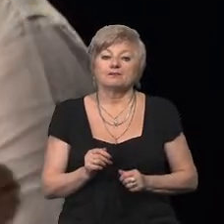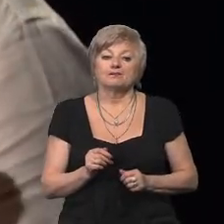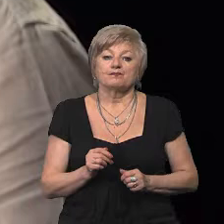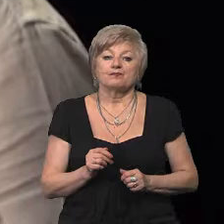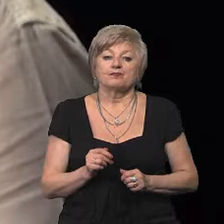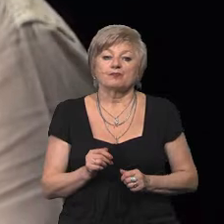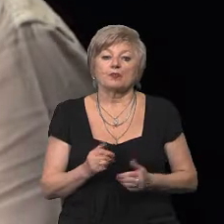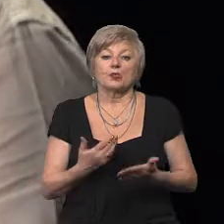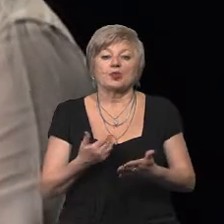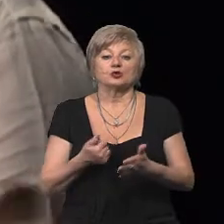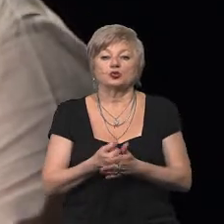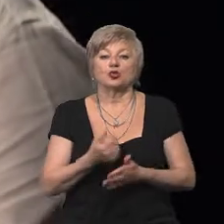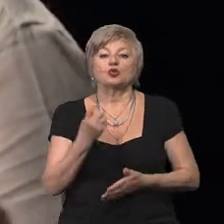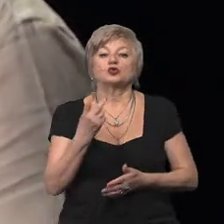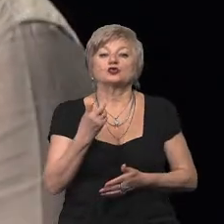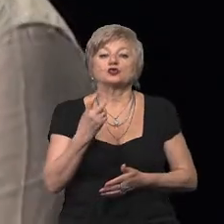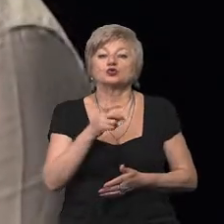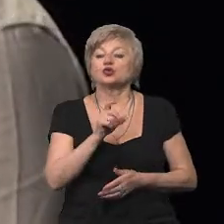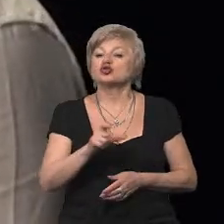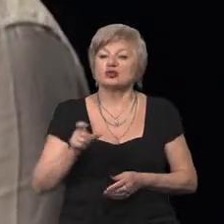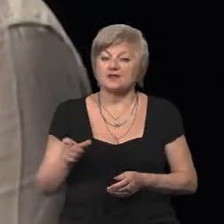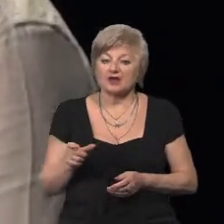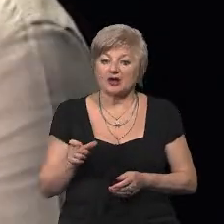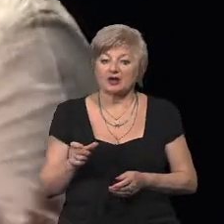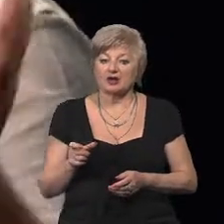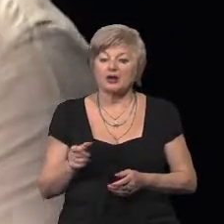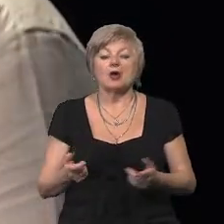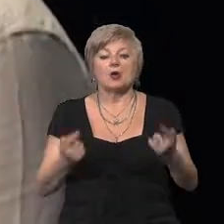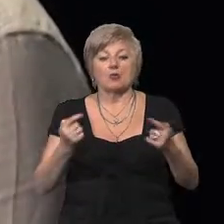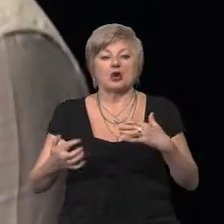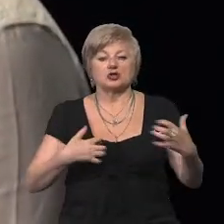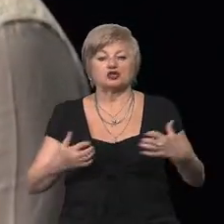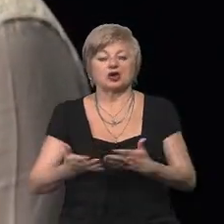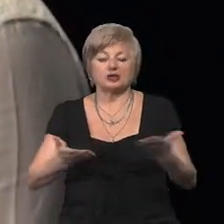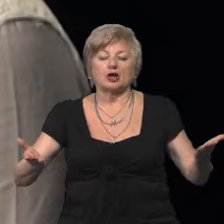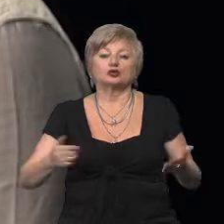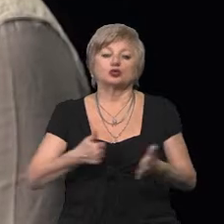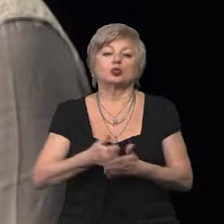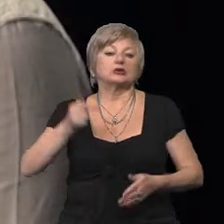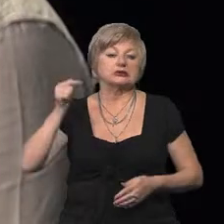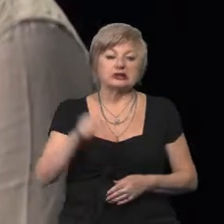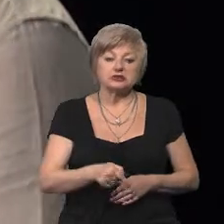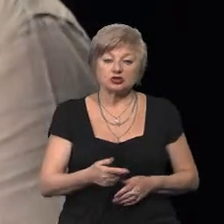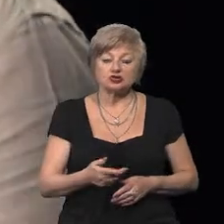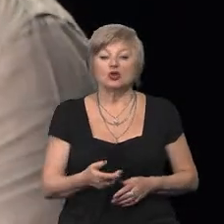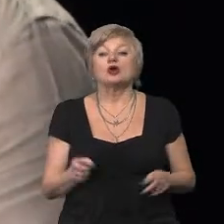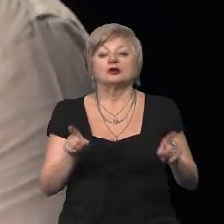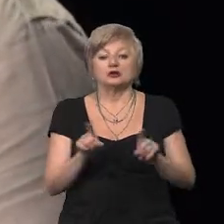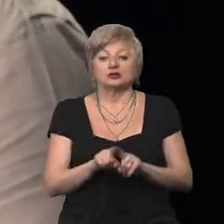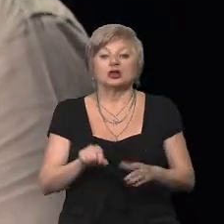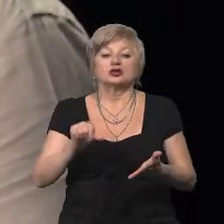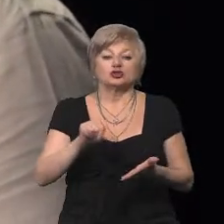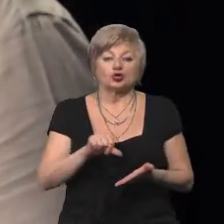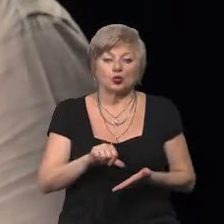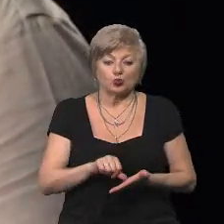там, 200 человек, да, до 300 даже, в каких-то больших театрах и, там, и до 1000. Но также участвуют, например, там, в том